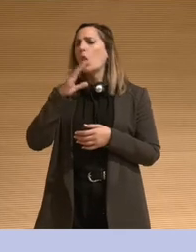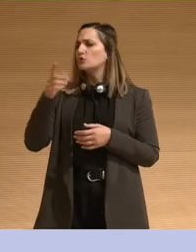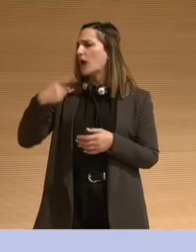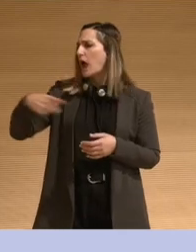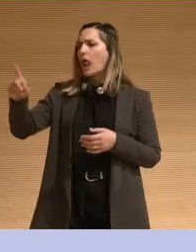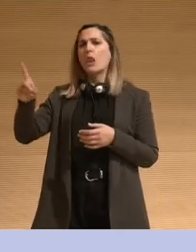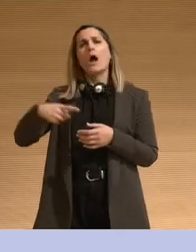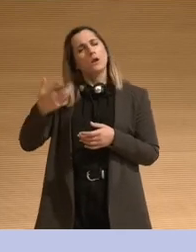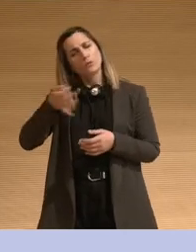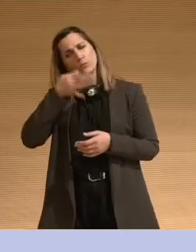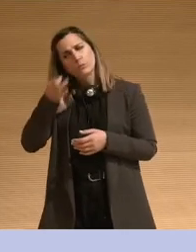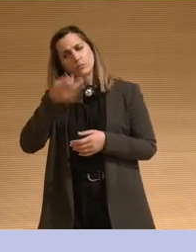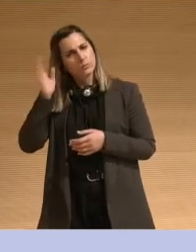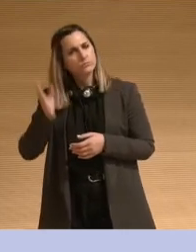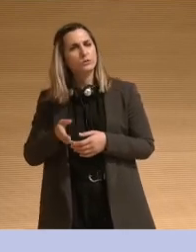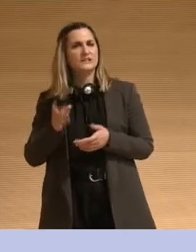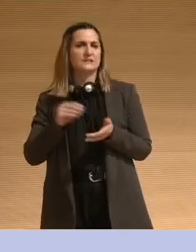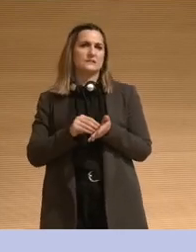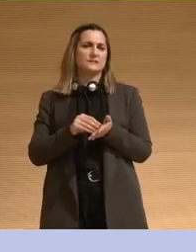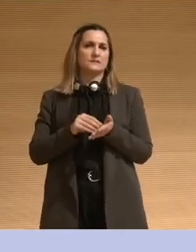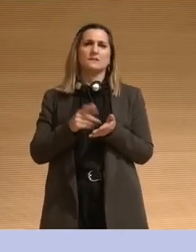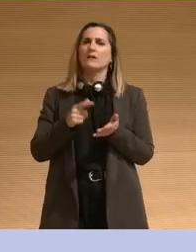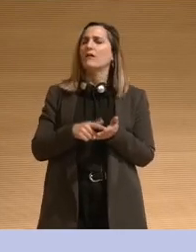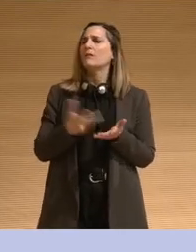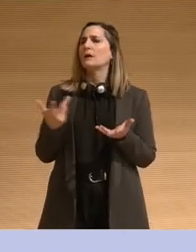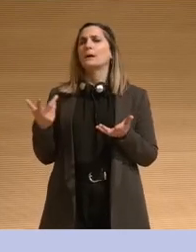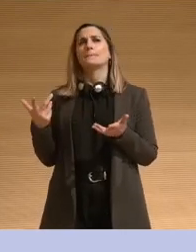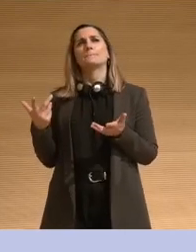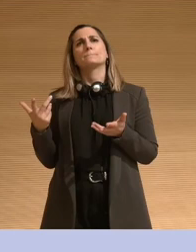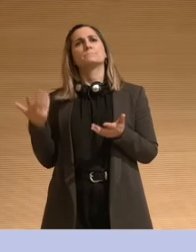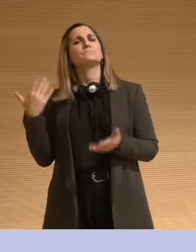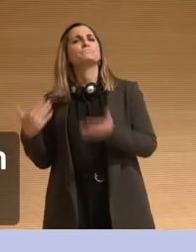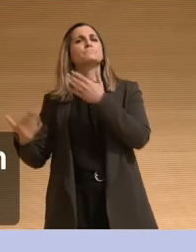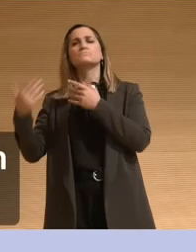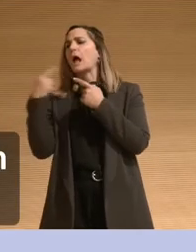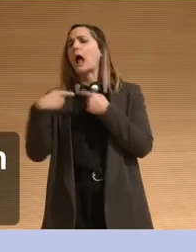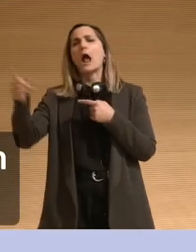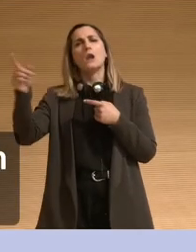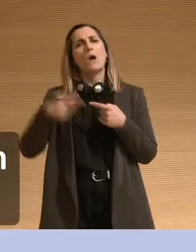γλώσσες, ακόμα και αν προέρχονται από διαφορετικά background,